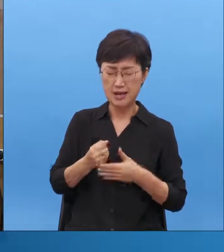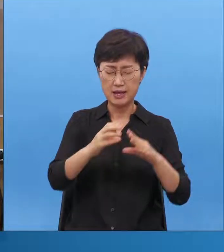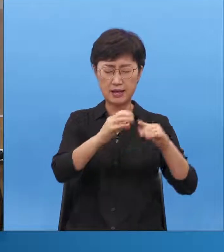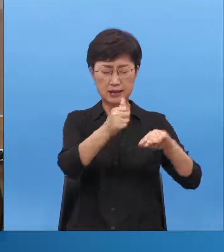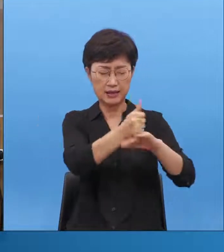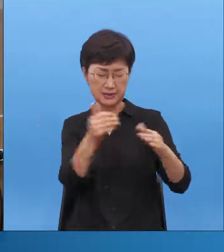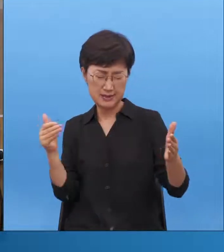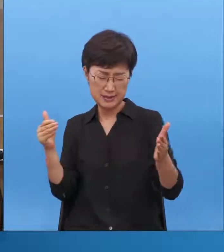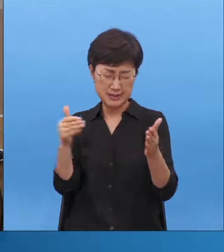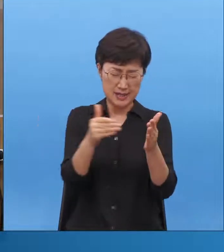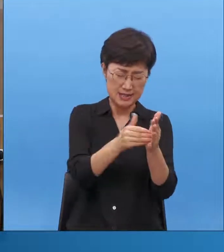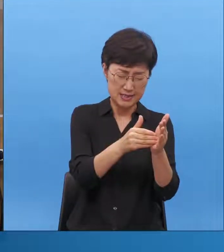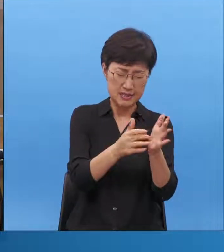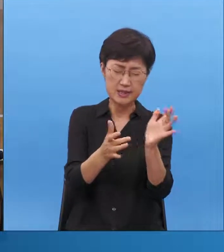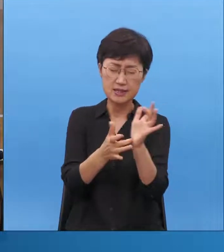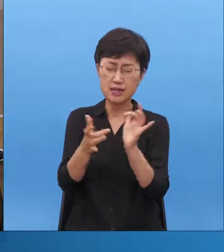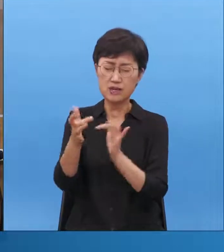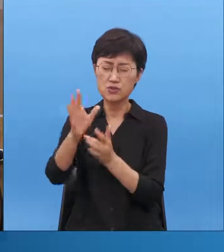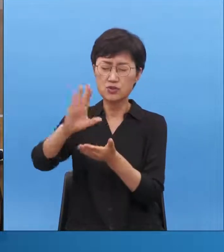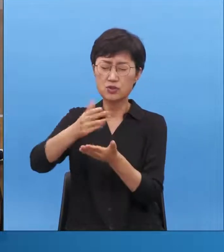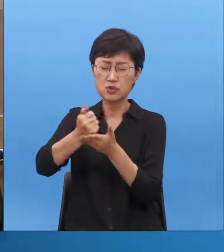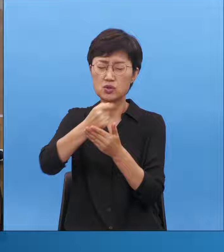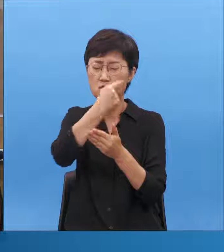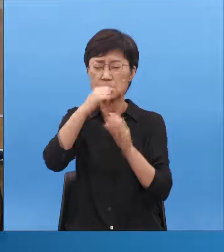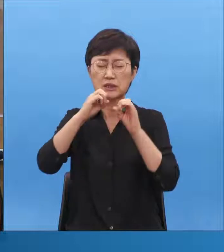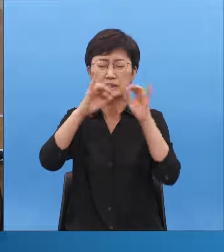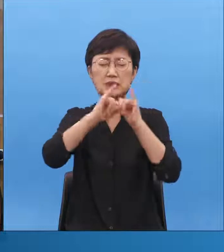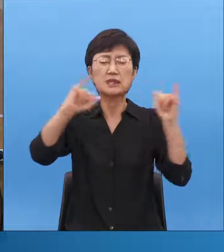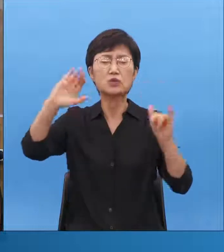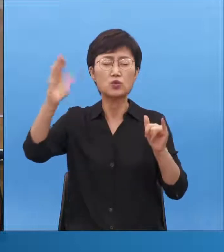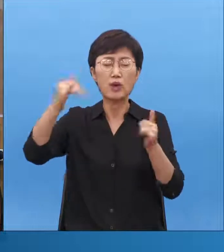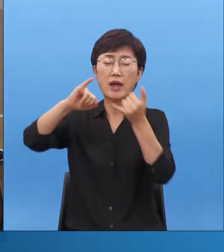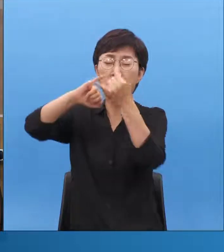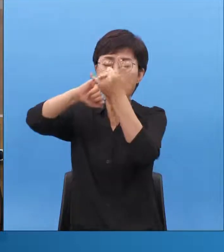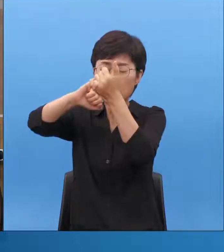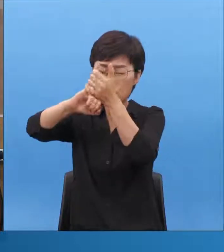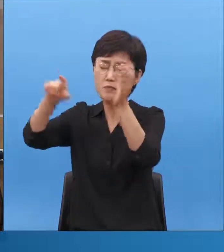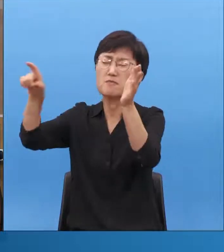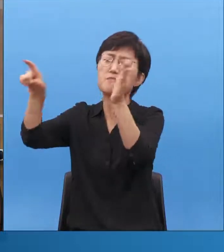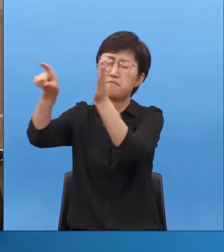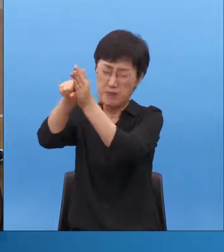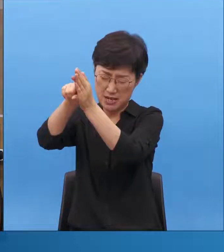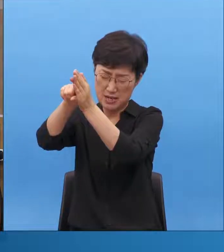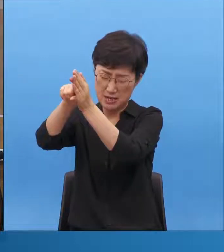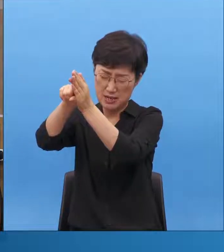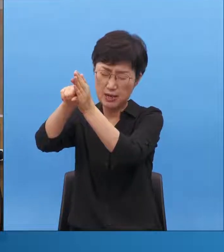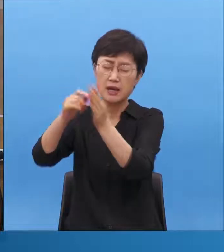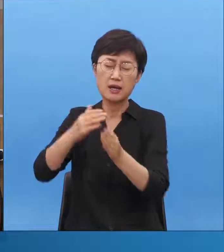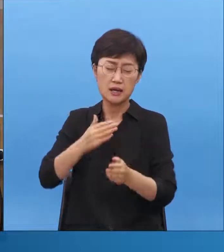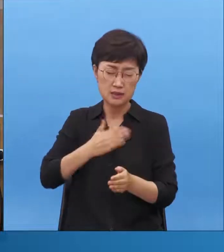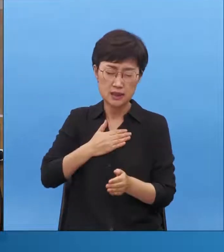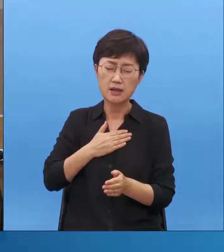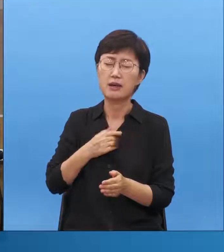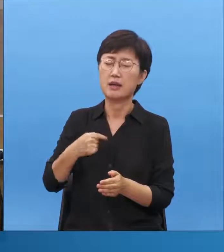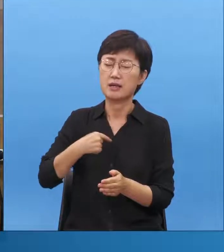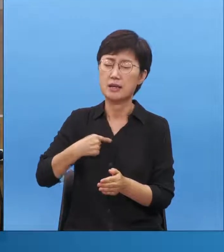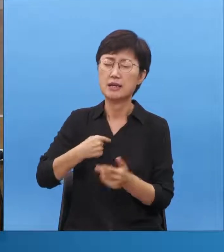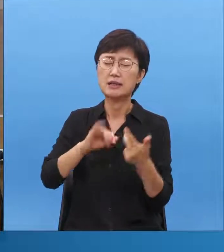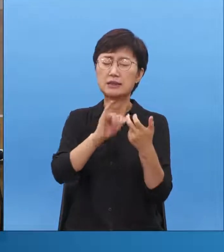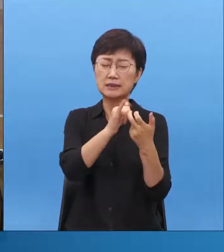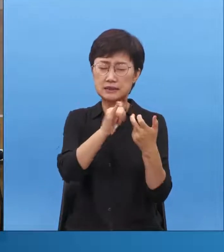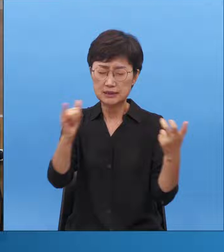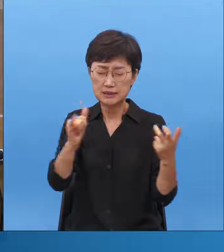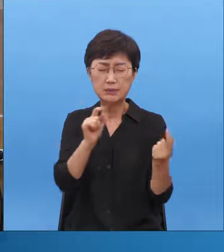이르러 내 증인이 되리라 하사오니 70인 제자의 만남을 축복을 주옵시고 세계 렘넌트 대회에 하나님 나라가